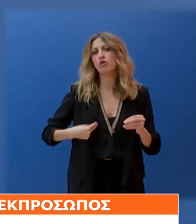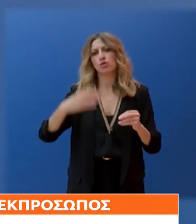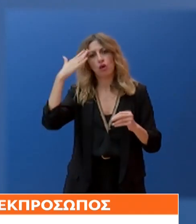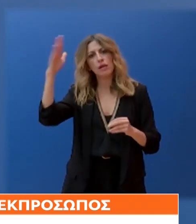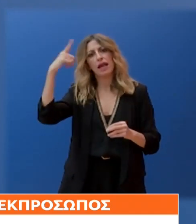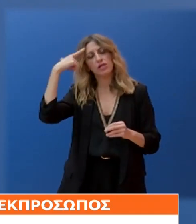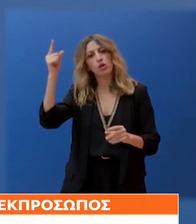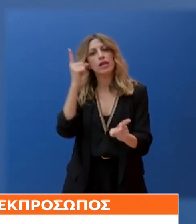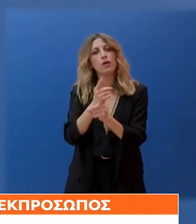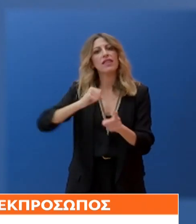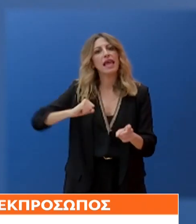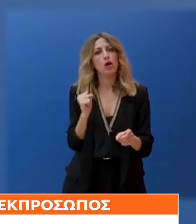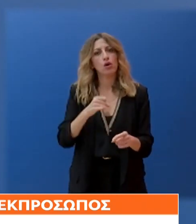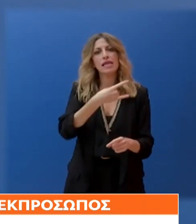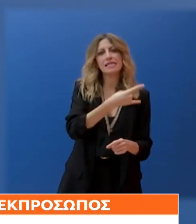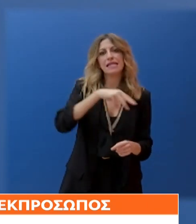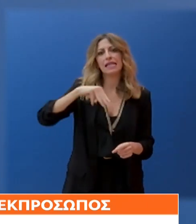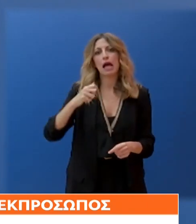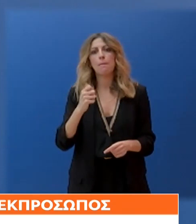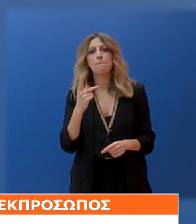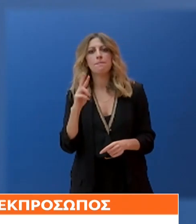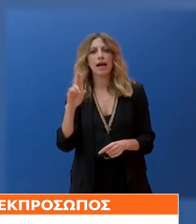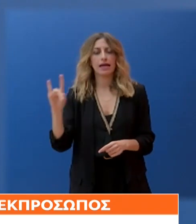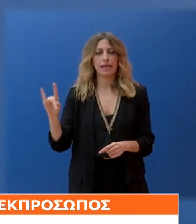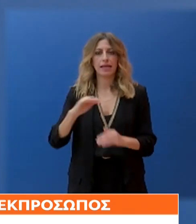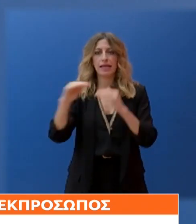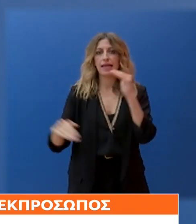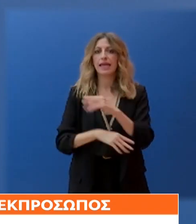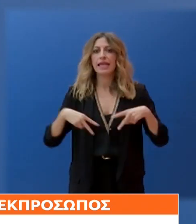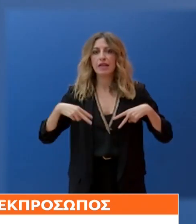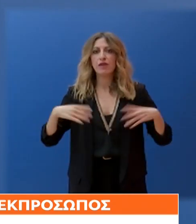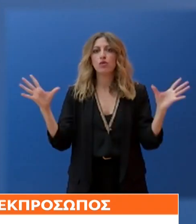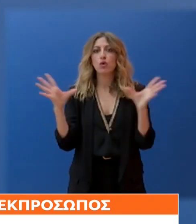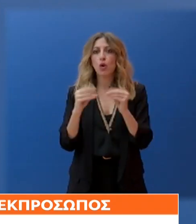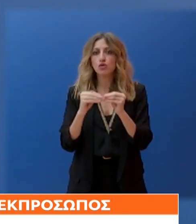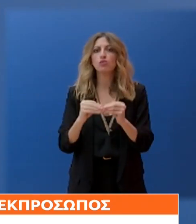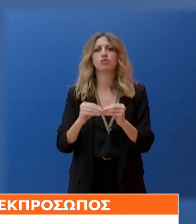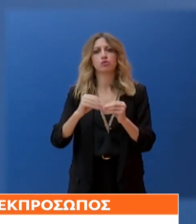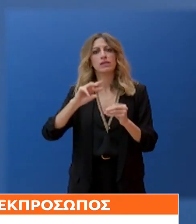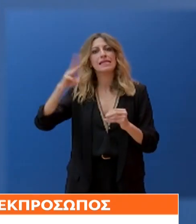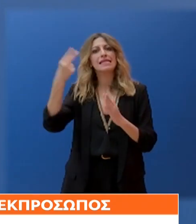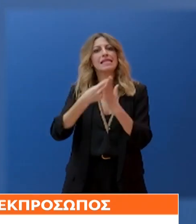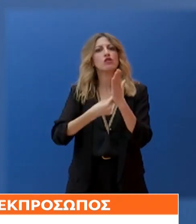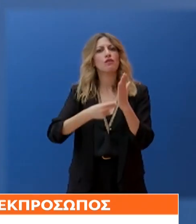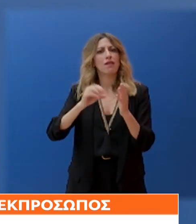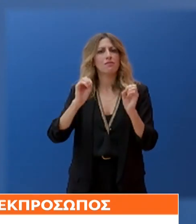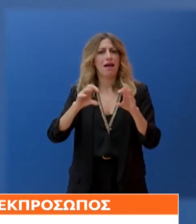αγωγής Ζέτα Μακρύ. Υφυπουργός Αρμόδιος για θέματα ανώτατης εκπαίδευσης Άγγελος